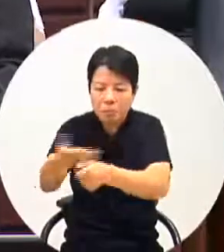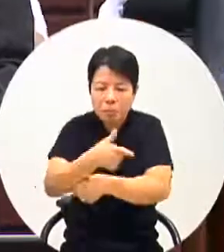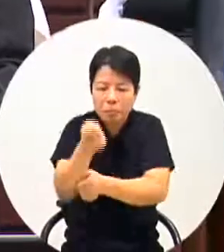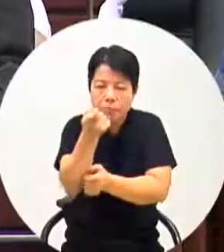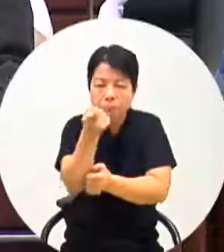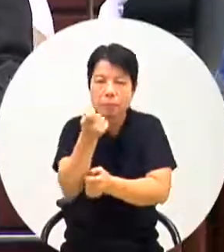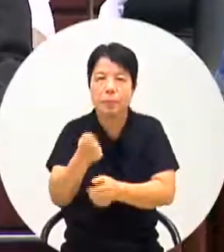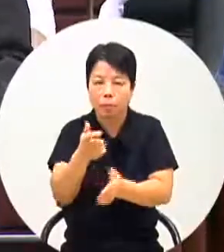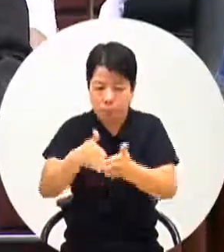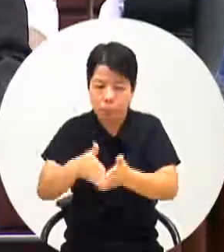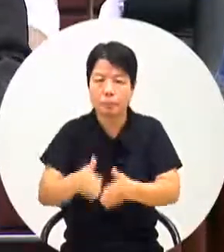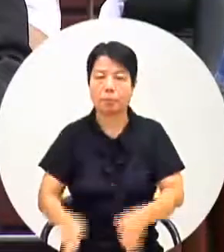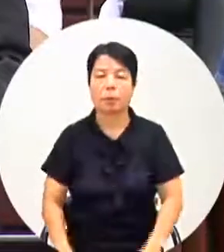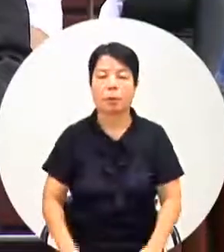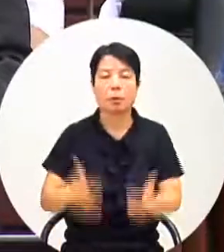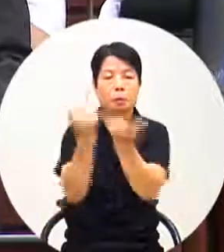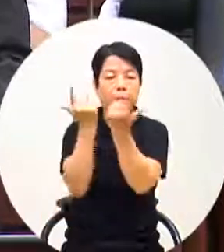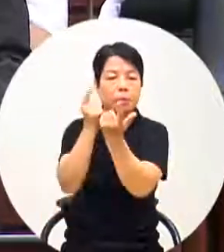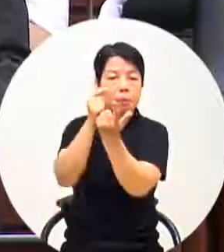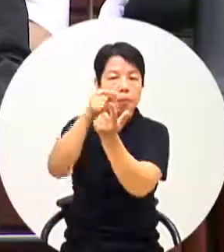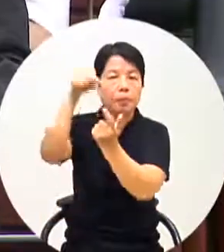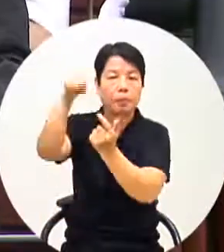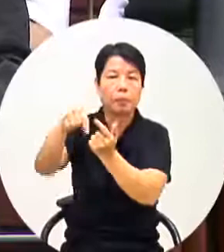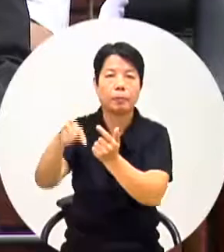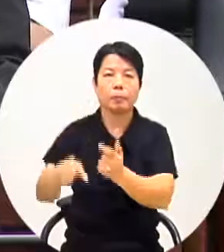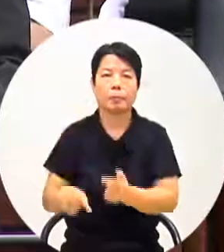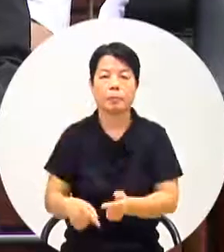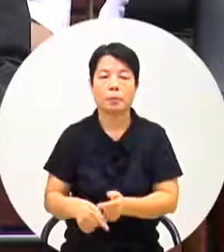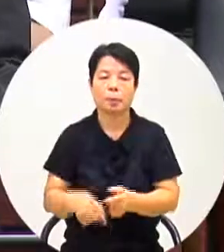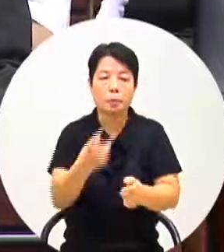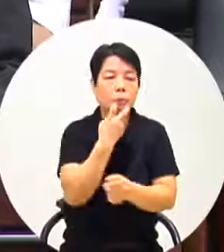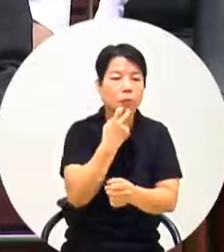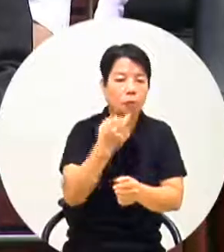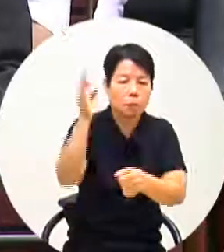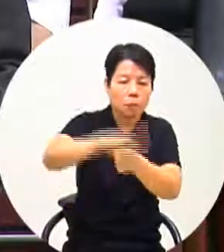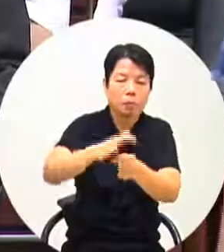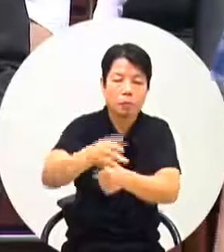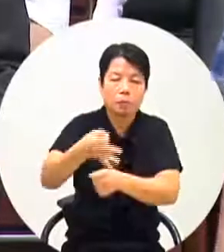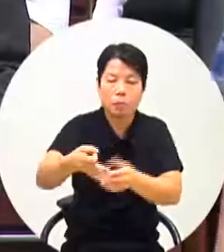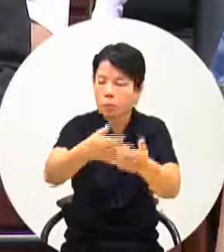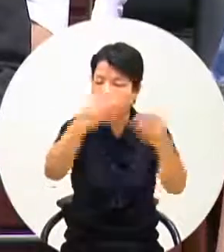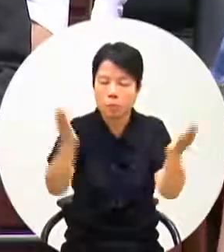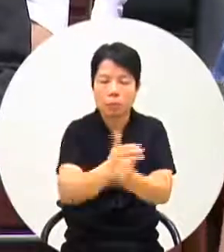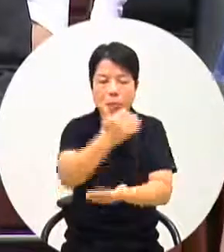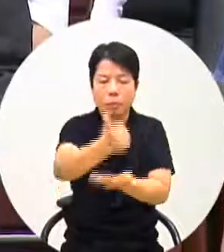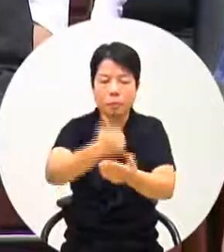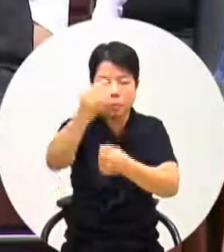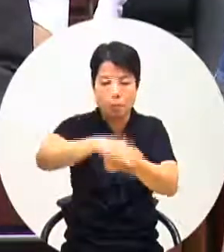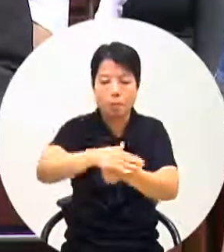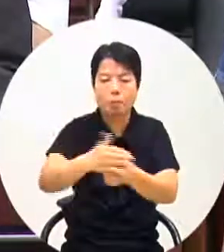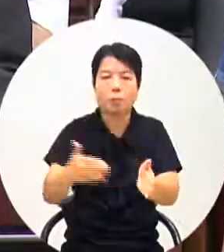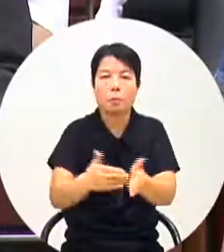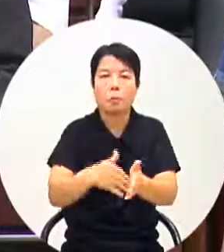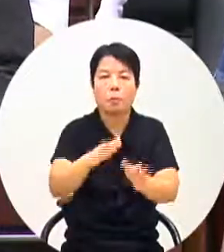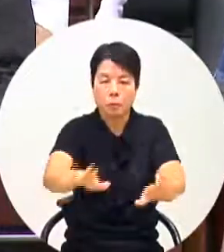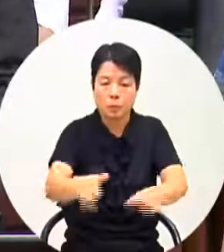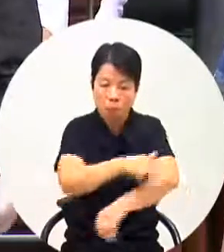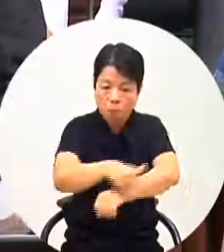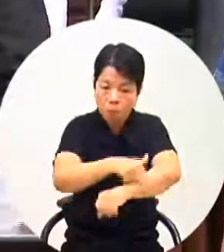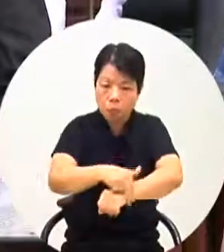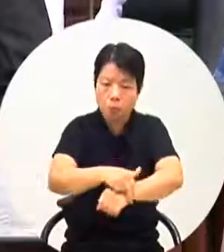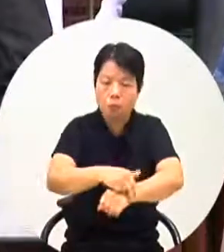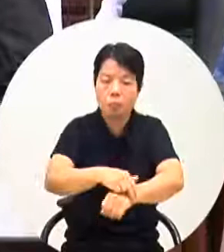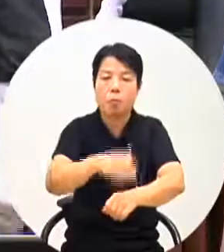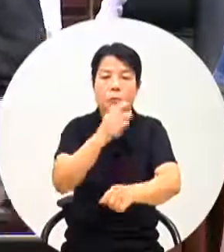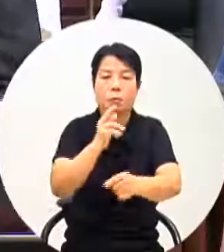个案子本身在北侧的部分的这个中央补助款呢，都已经到位了，那目前正在进行这个规划设计。至于说议员刚刚所提的